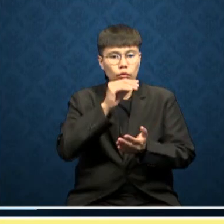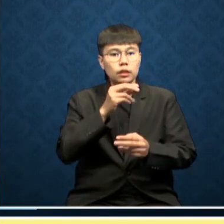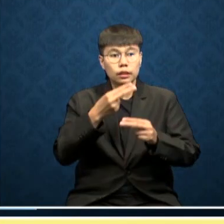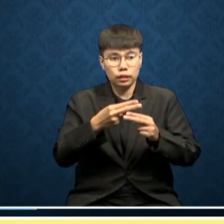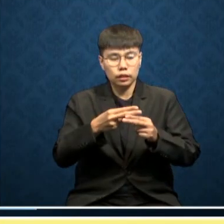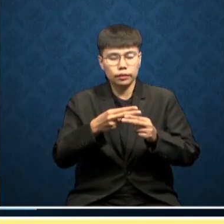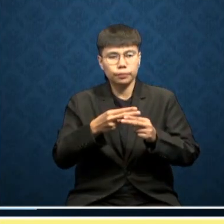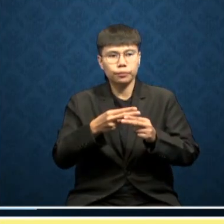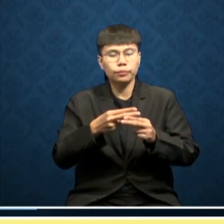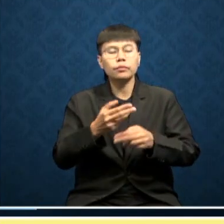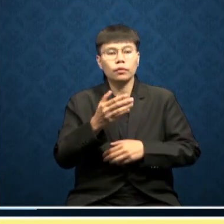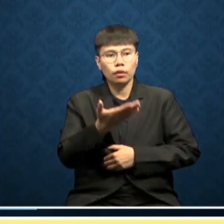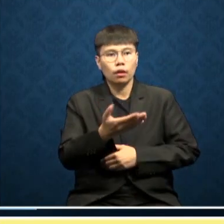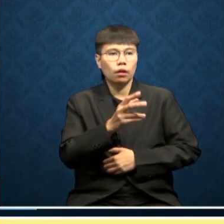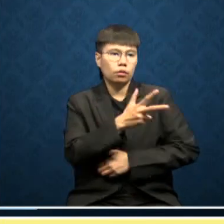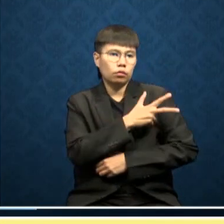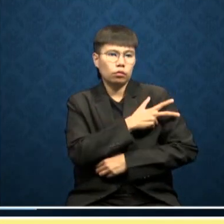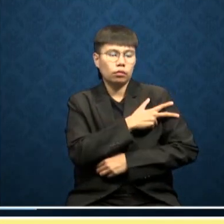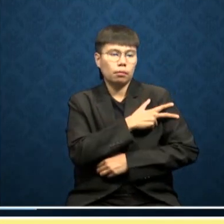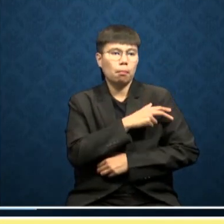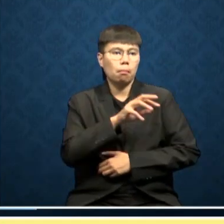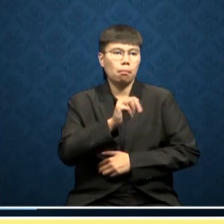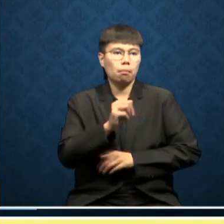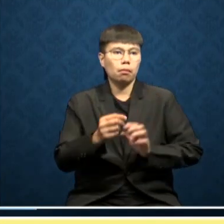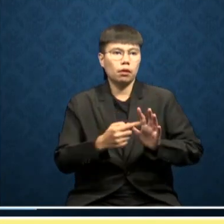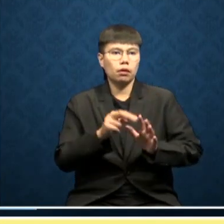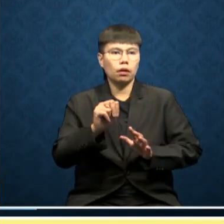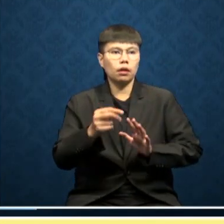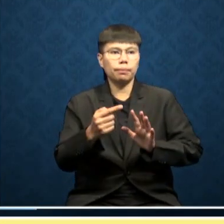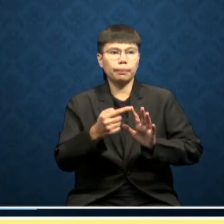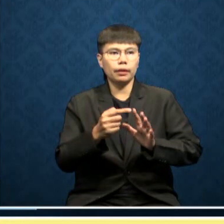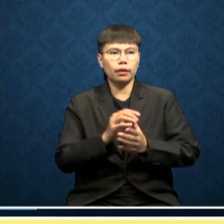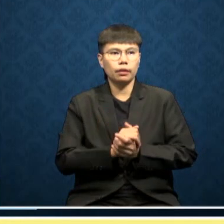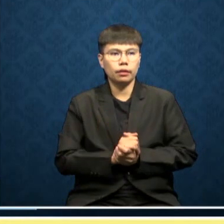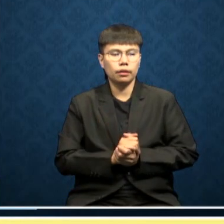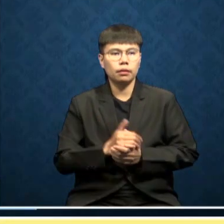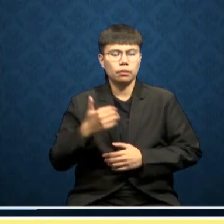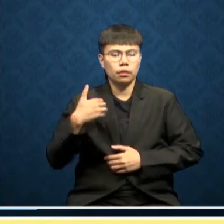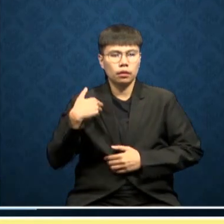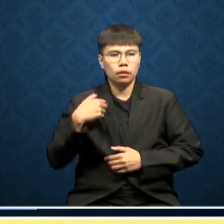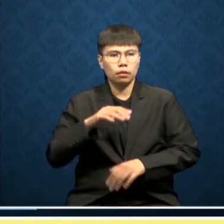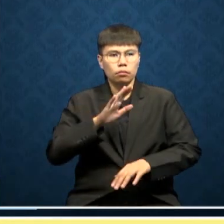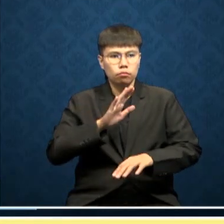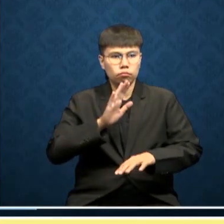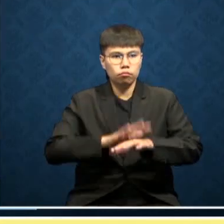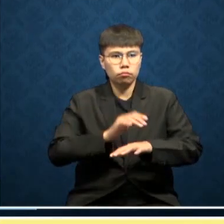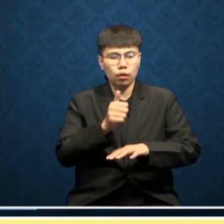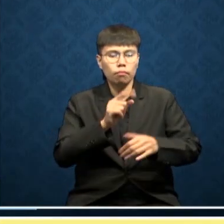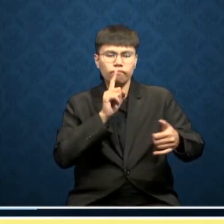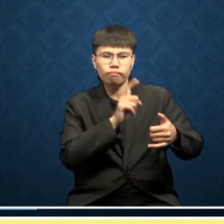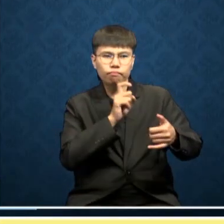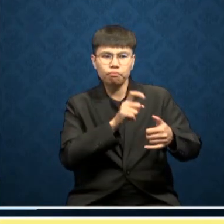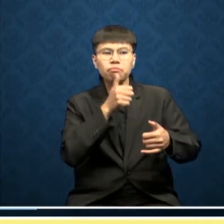คือพันดรเอกดรมานะเผช่วยเนี่ยเคยอยู่กับผมที่บางซื่อเป็นผู้เชี่ยวชาญงานสอบสวนอย่างยิ่งนะครับตอนนี้เป็น